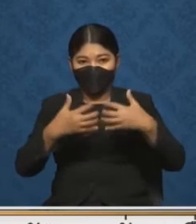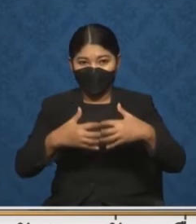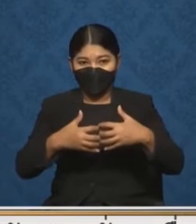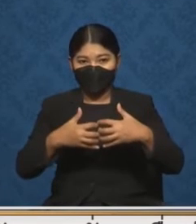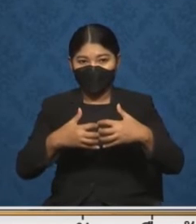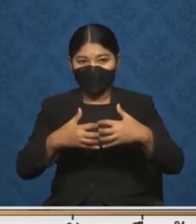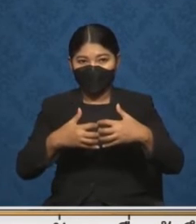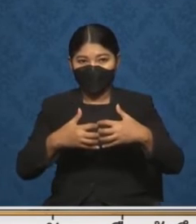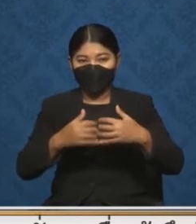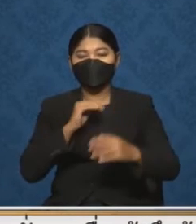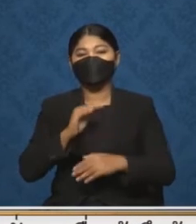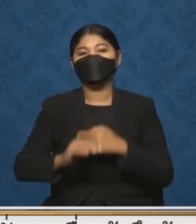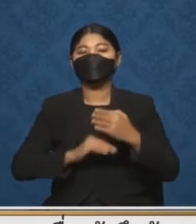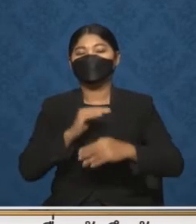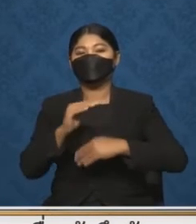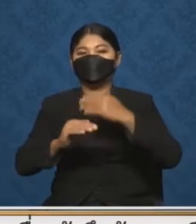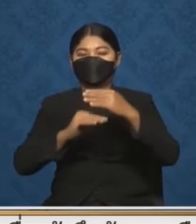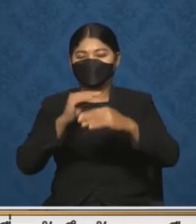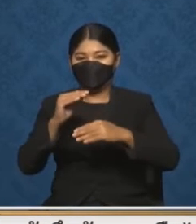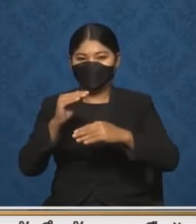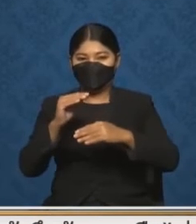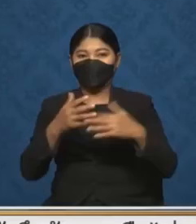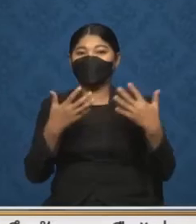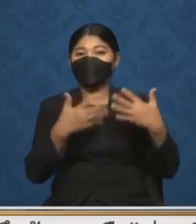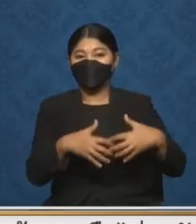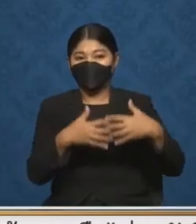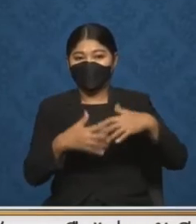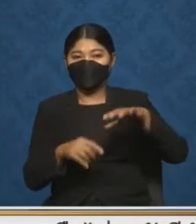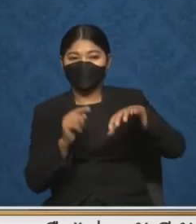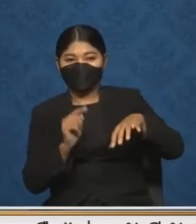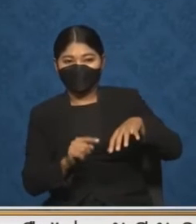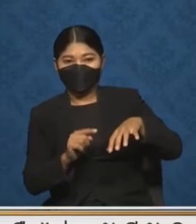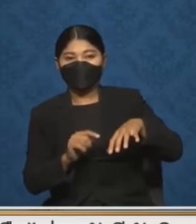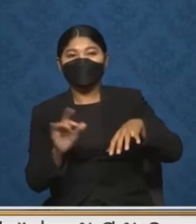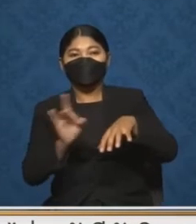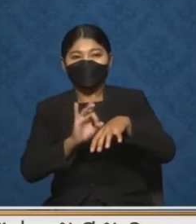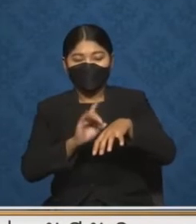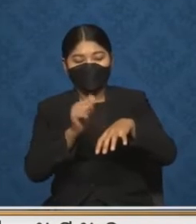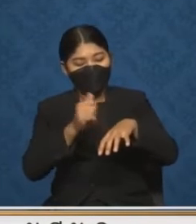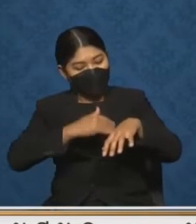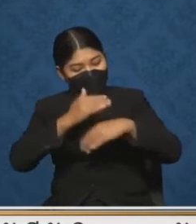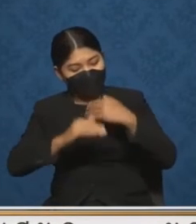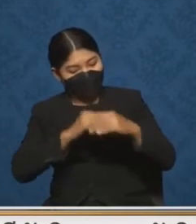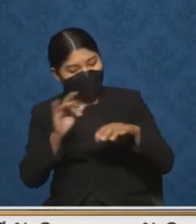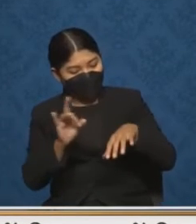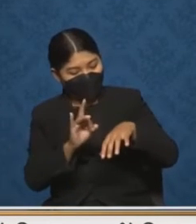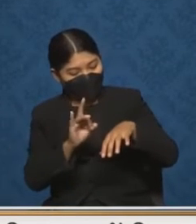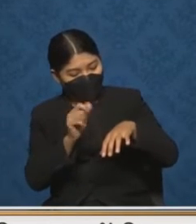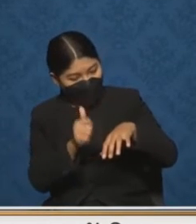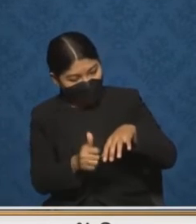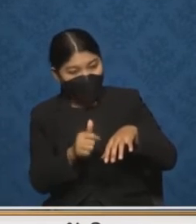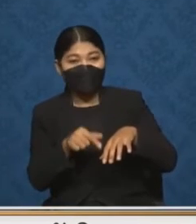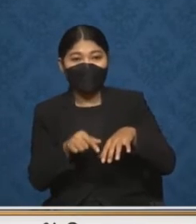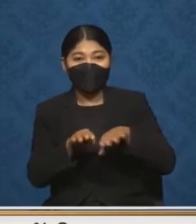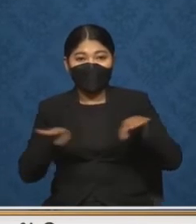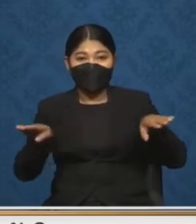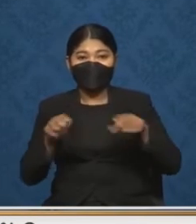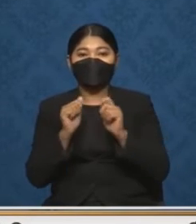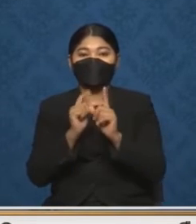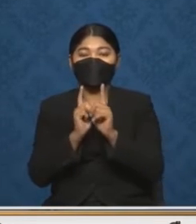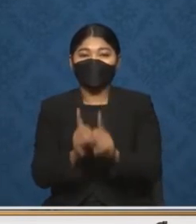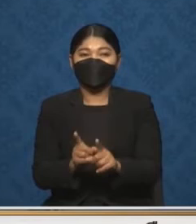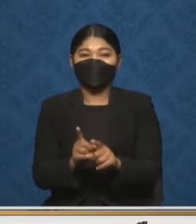เพื่อที่จะใชได้พัฒนารวมทั้งตัวโงงานเอง ไดมคุณภาพหรอแม้แต่สุดท้ายอย่เช่น